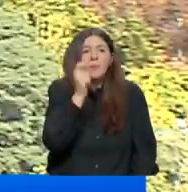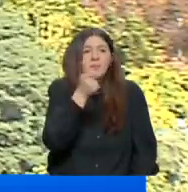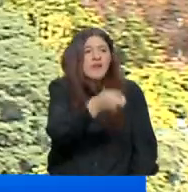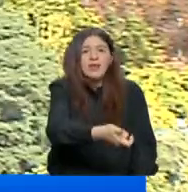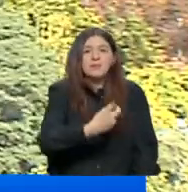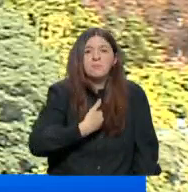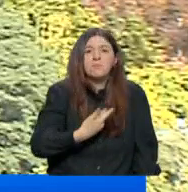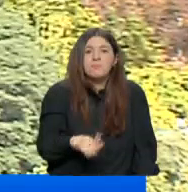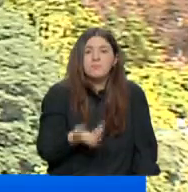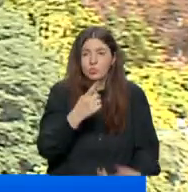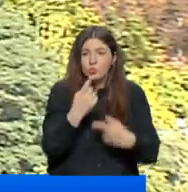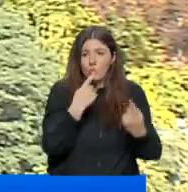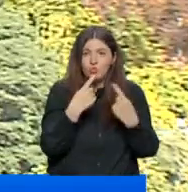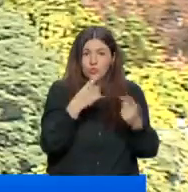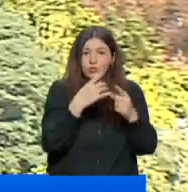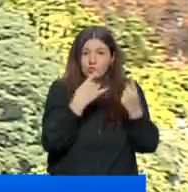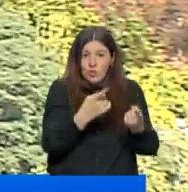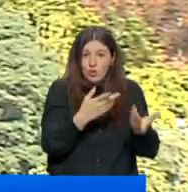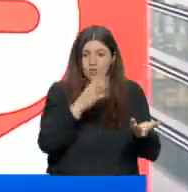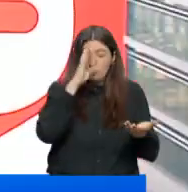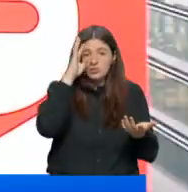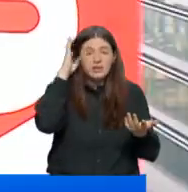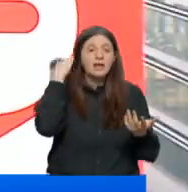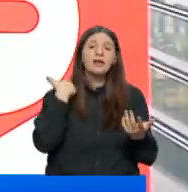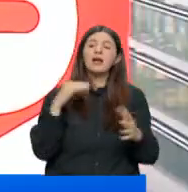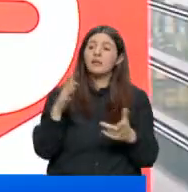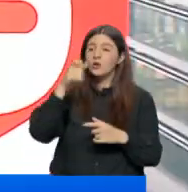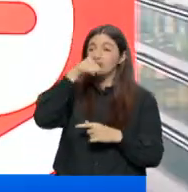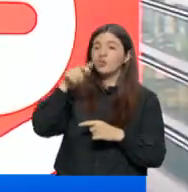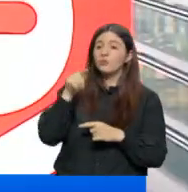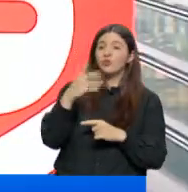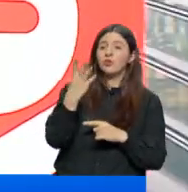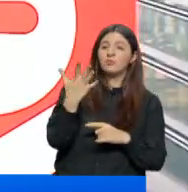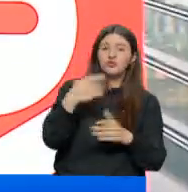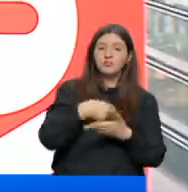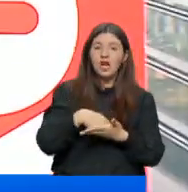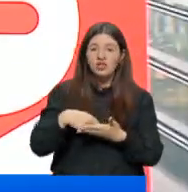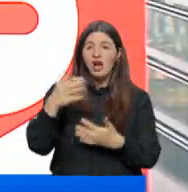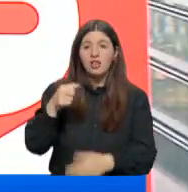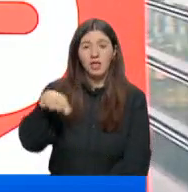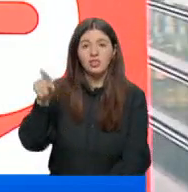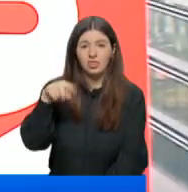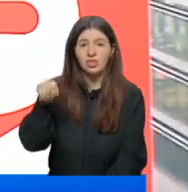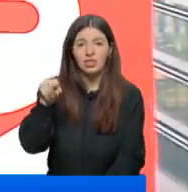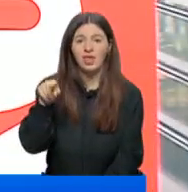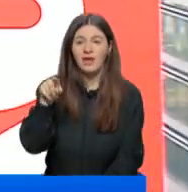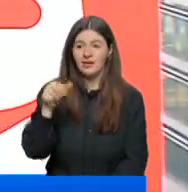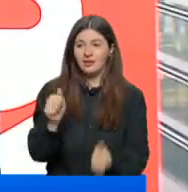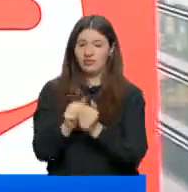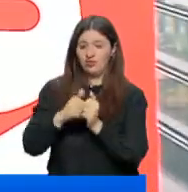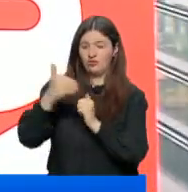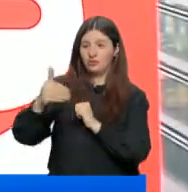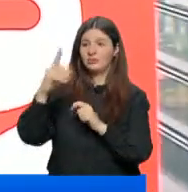para verdik. Bunu konuşuyoruz, bunu söylüyoruz. Yani galiba Türkiye'de bu 4-5 maaş alan yandaşlar dışında,